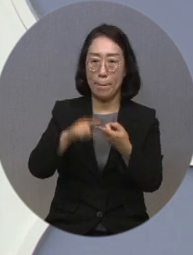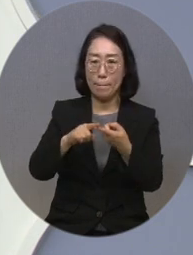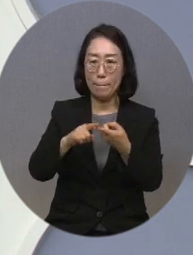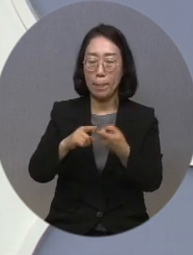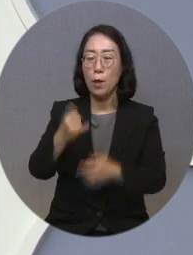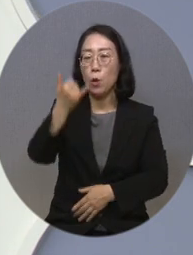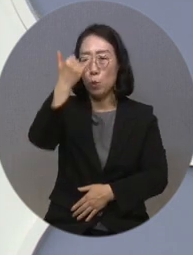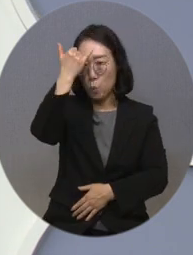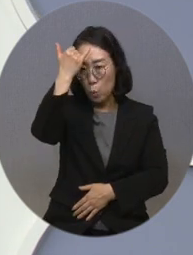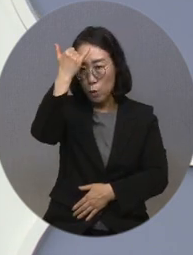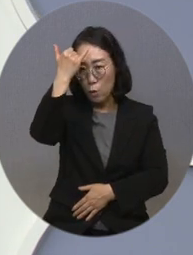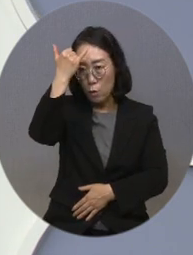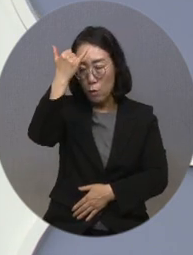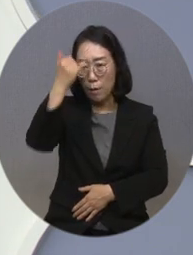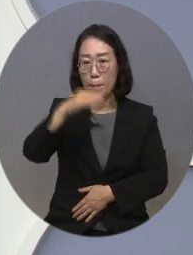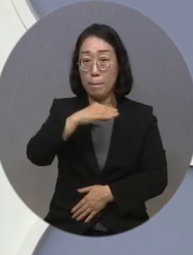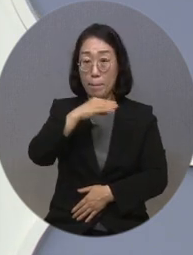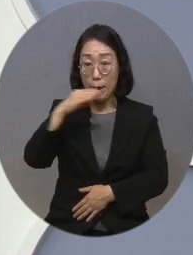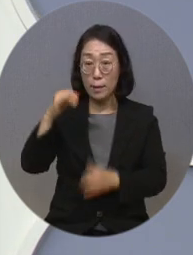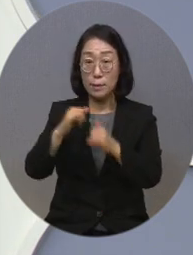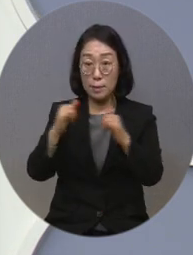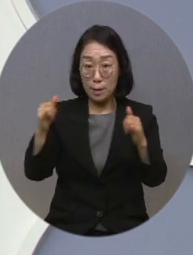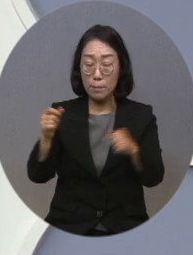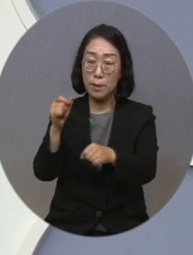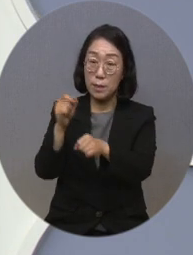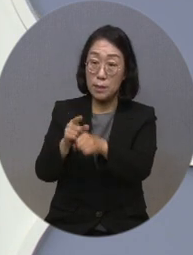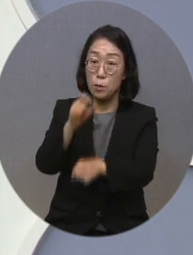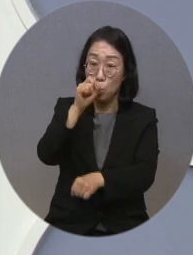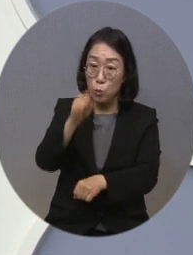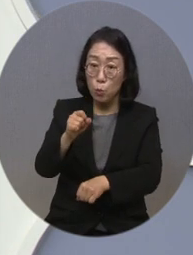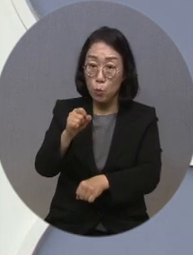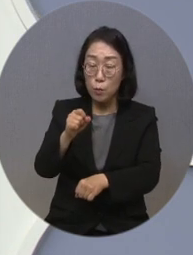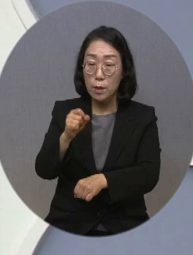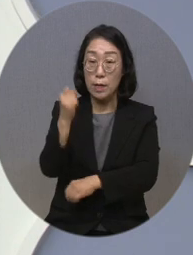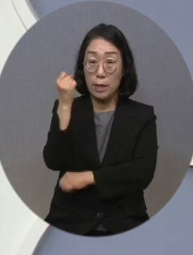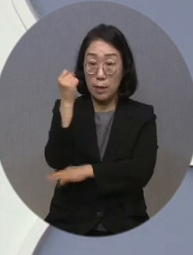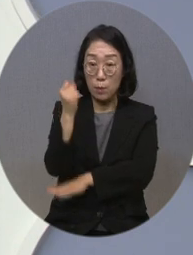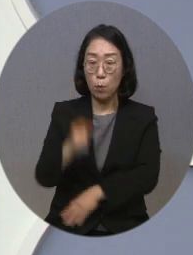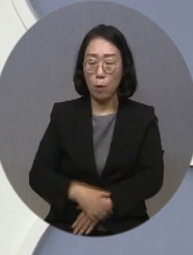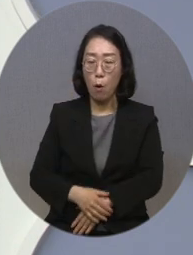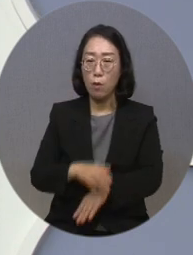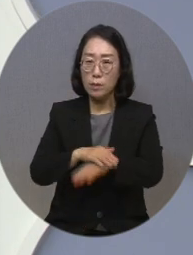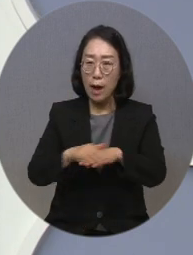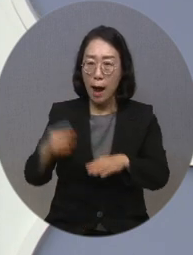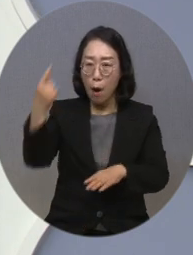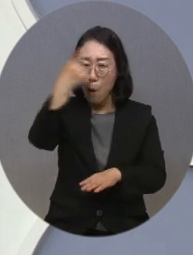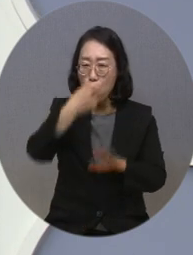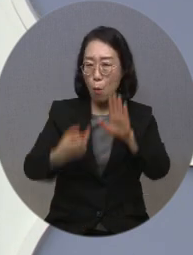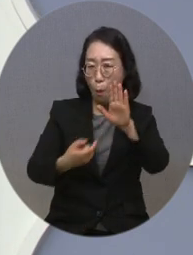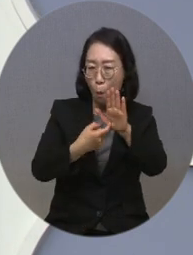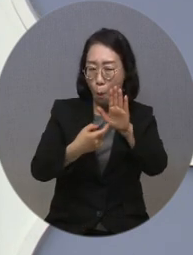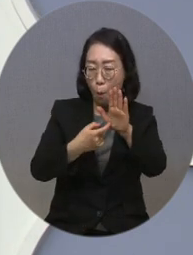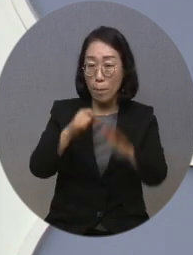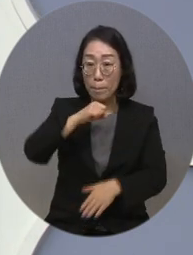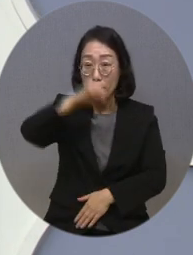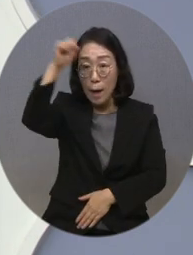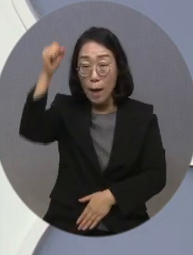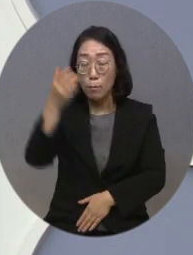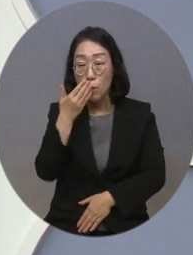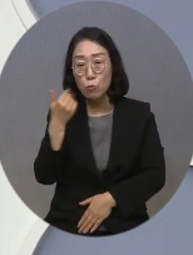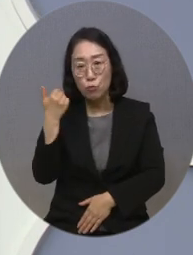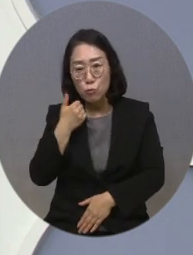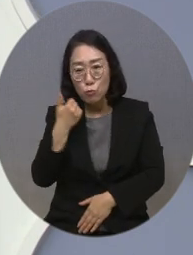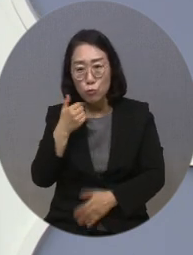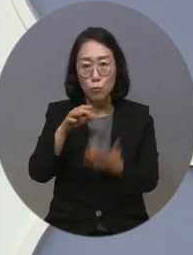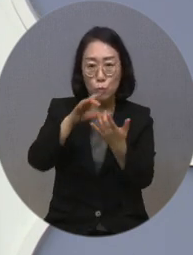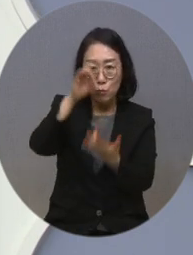도덕성이라든지 자질은 기본이 돼야 되는 거죠. 그 기본 하에 누가 그래도 당선 가능성이 제일 높은가를 아무래도 우선순위를